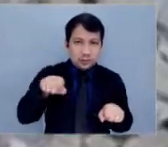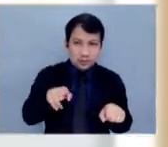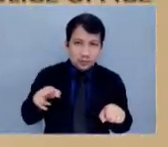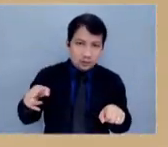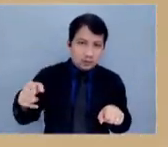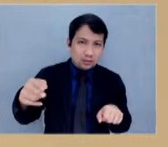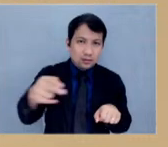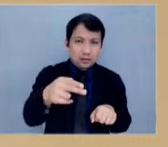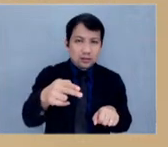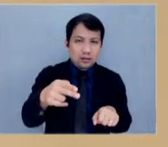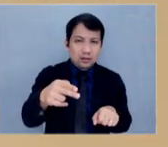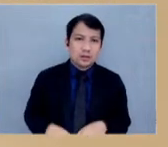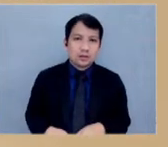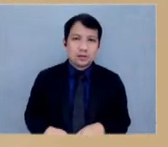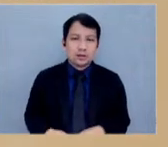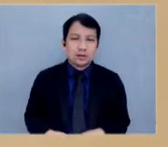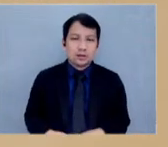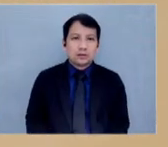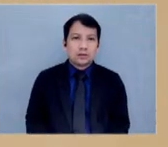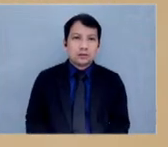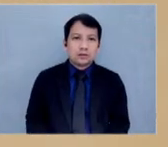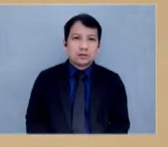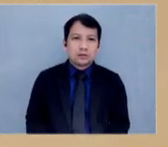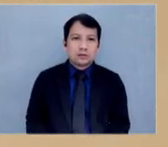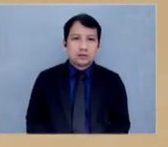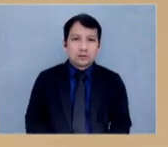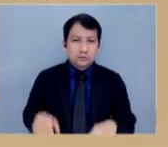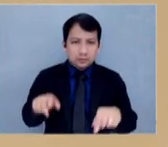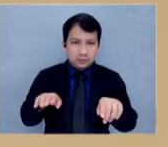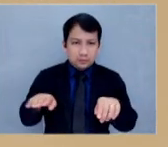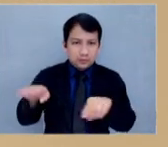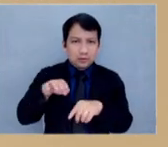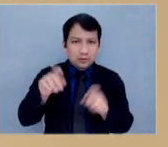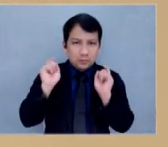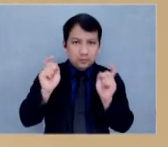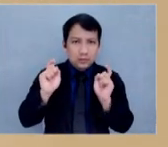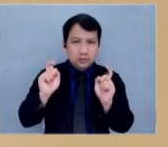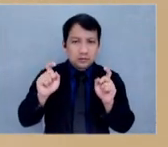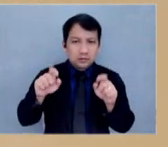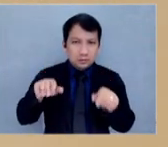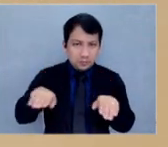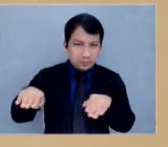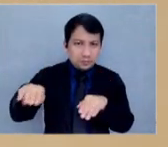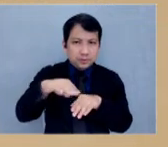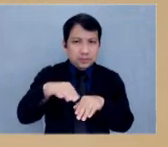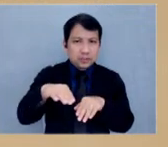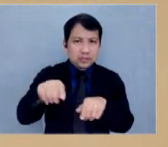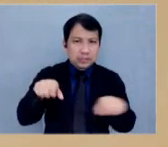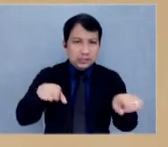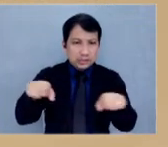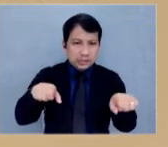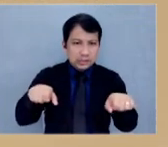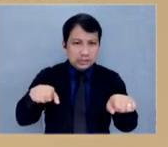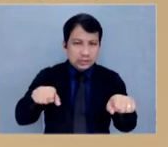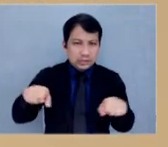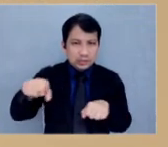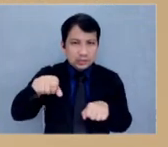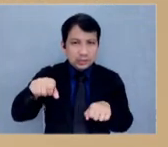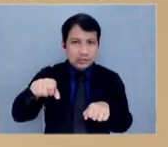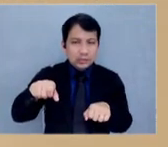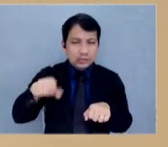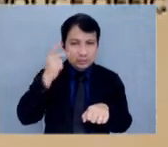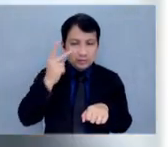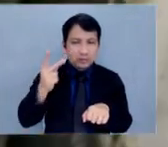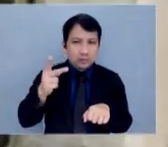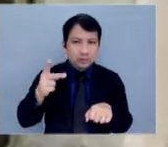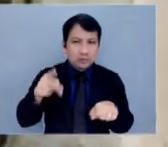kalsada. Yung area na yan, mabilis yung mga sasakyan talaga dyan. Hindi siguro na-control yung kuwan, lahat siguro yung nabangga sa